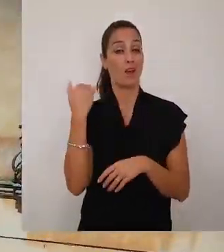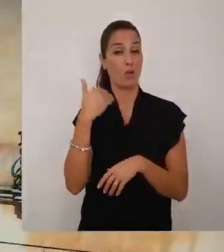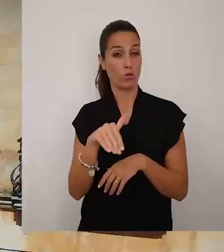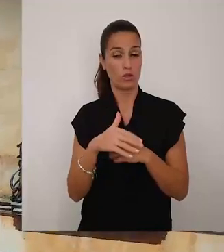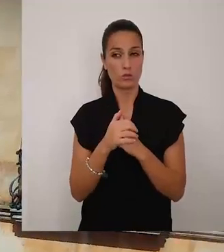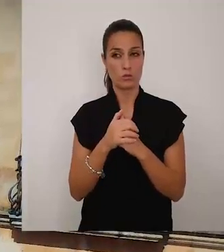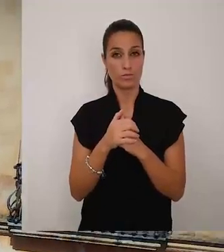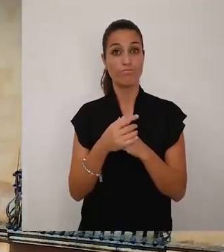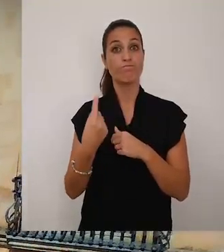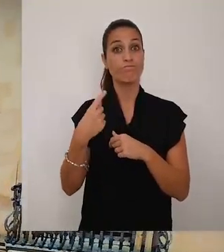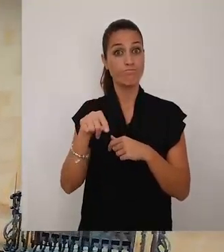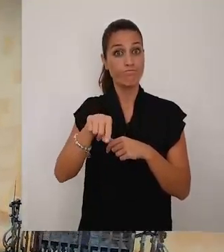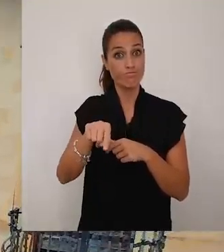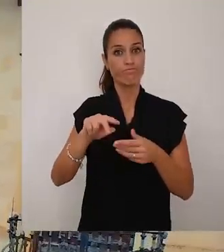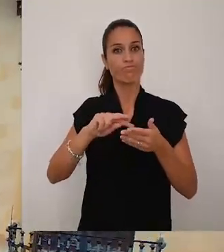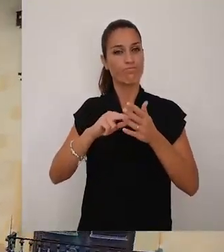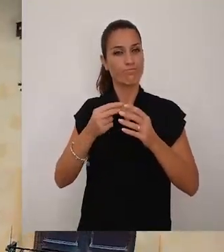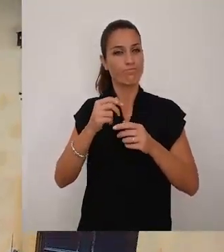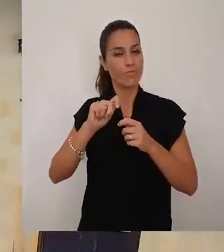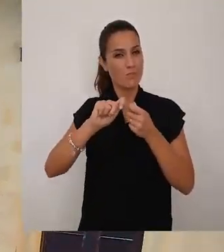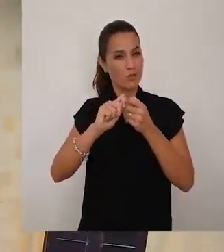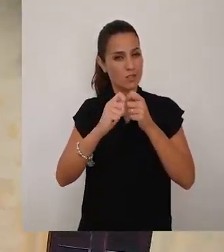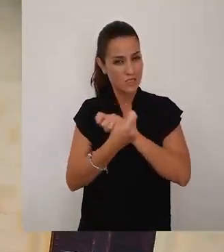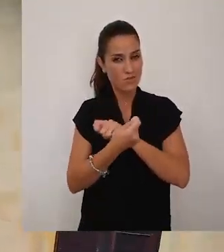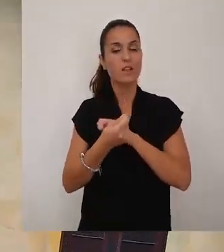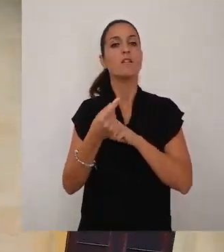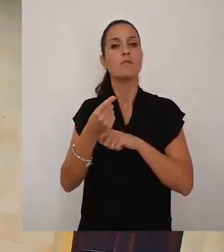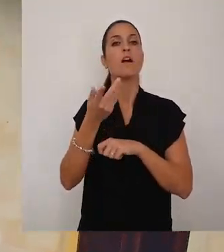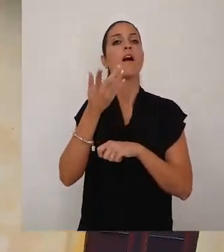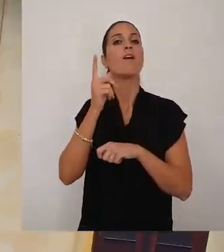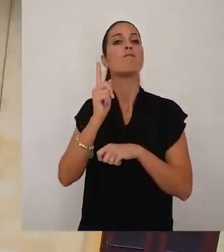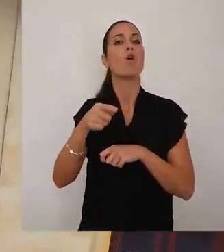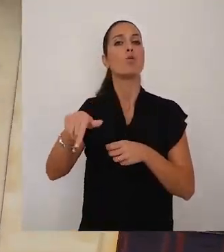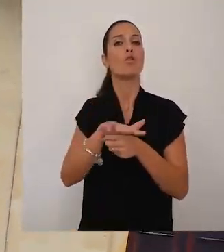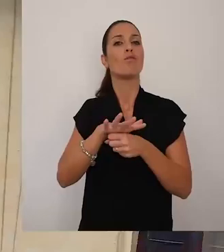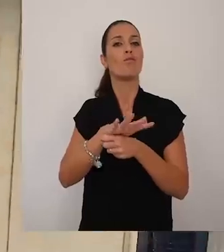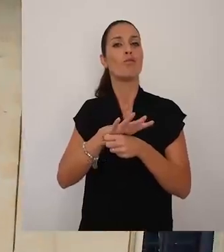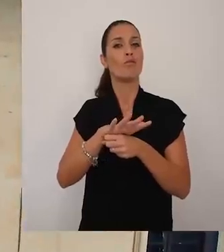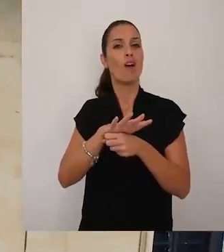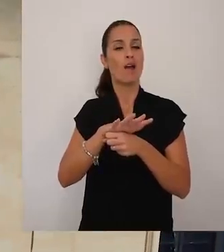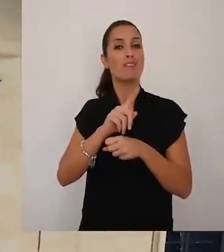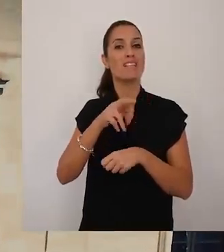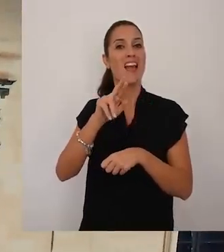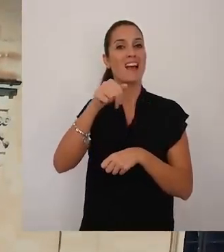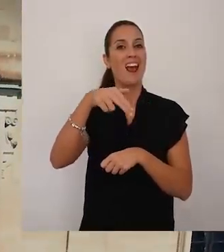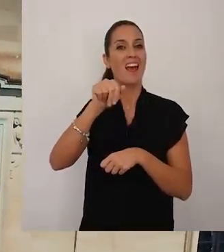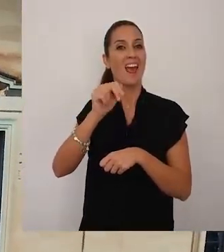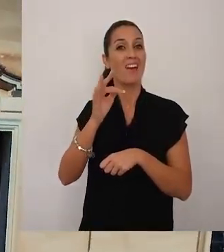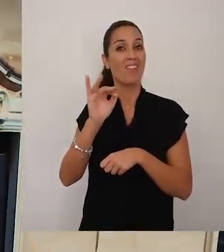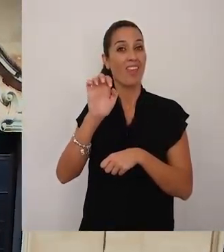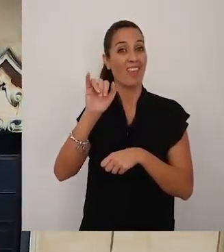Il processo di evoluzione architettonica fu voluto dalla famiglia Granafei, feudataria di Sternatia dal